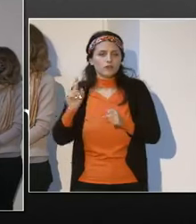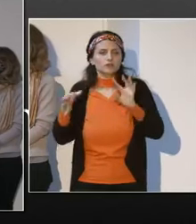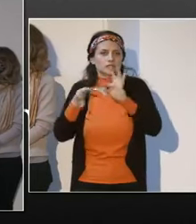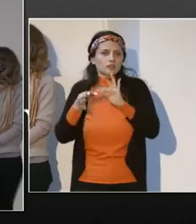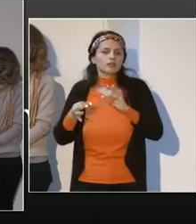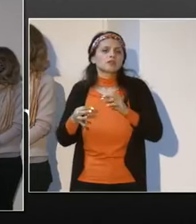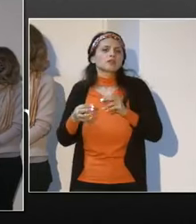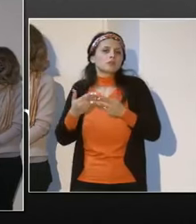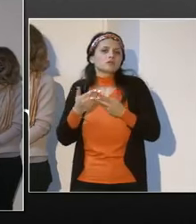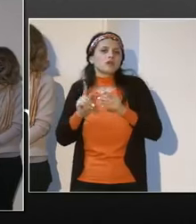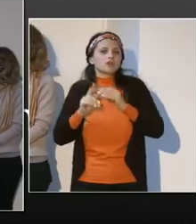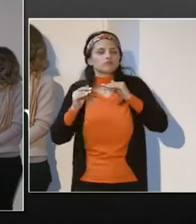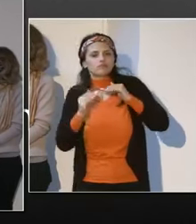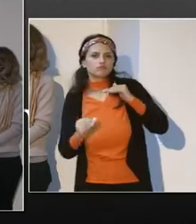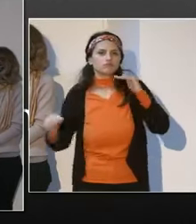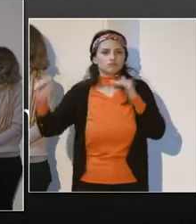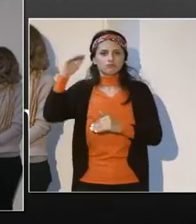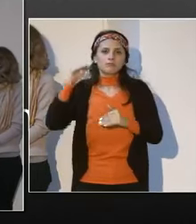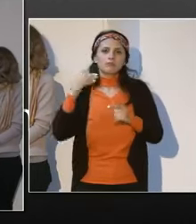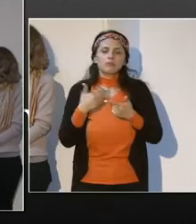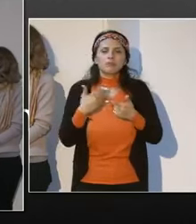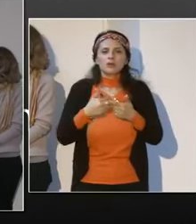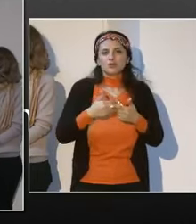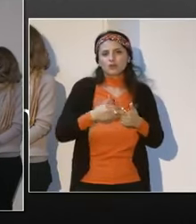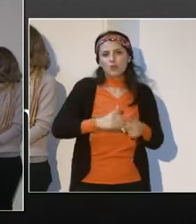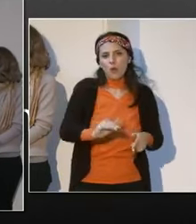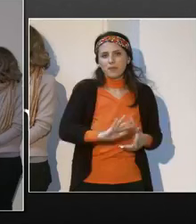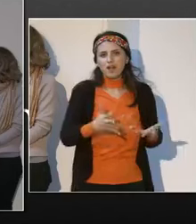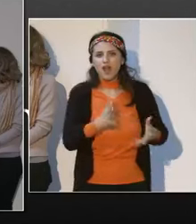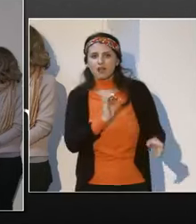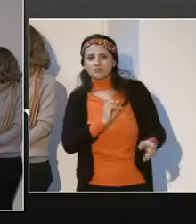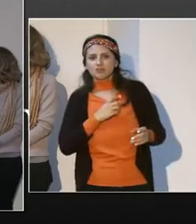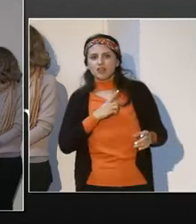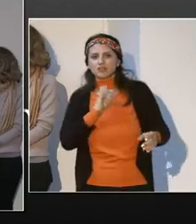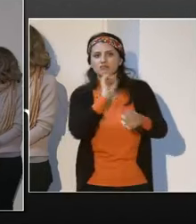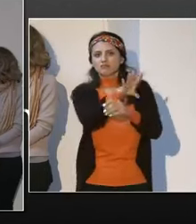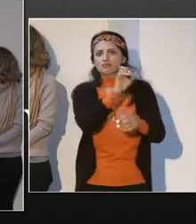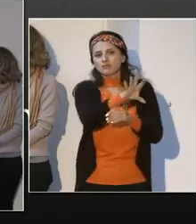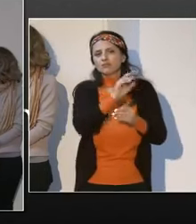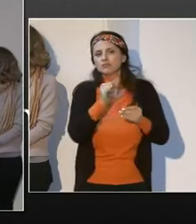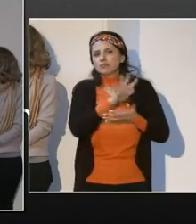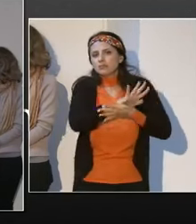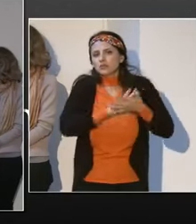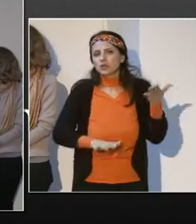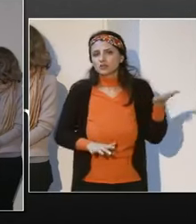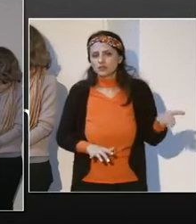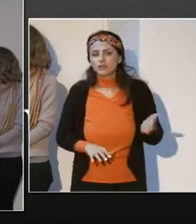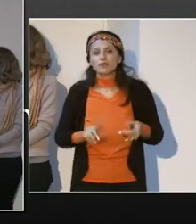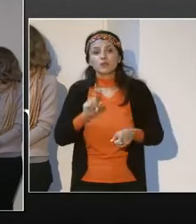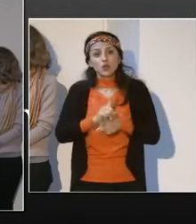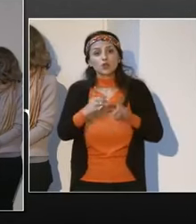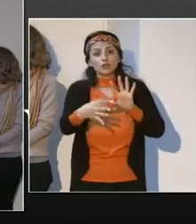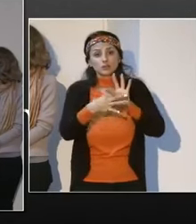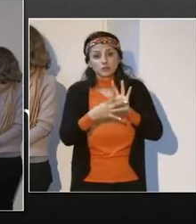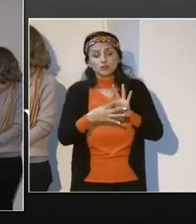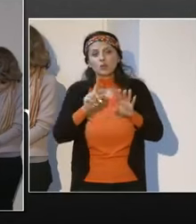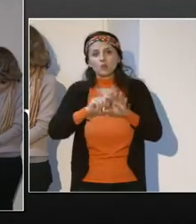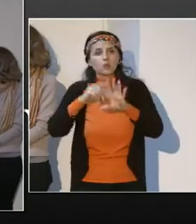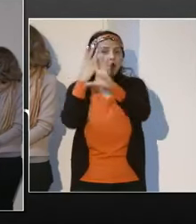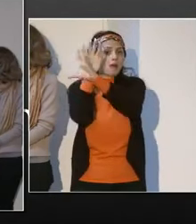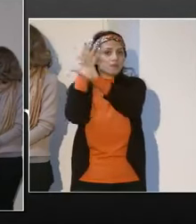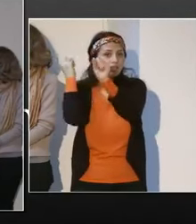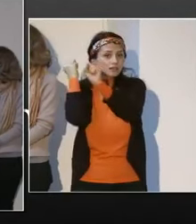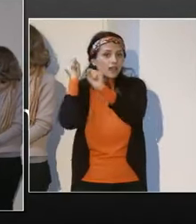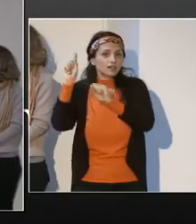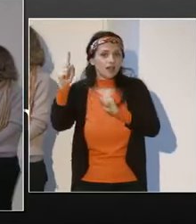victimelor minore ale traficului de persoane De asemenea în parteneriat cu societatea civilă cu Ambasada Marii Britanii